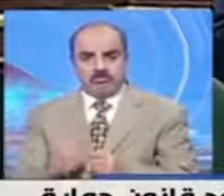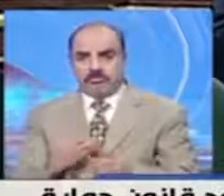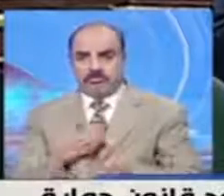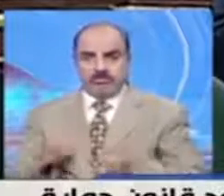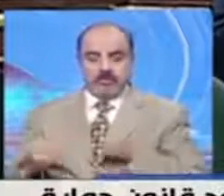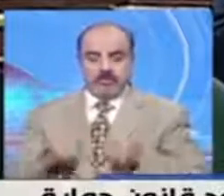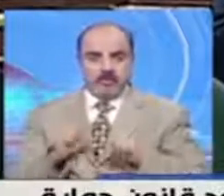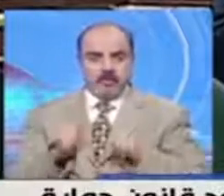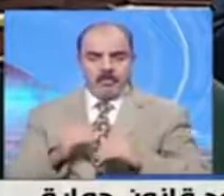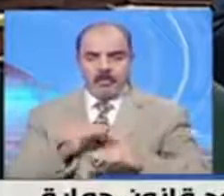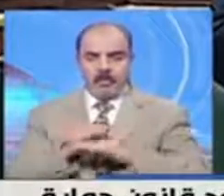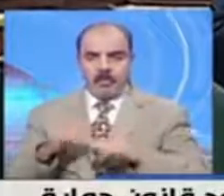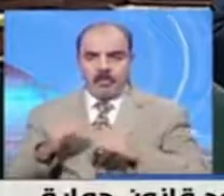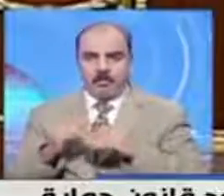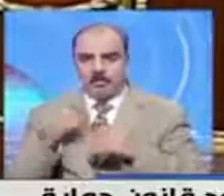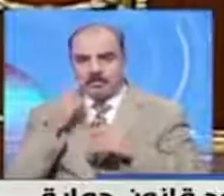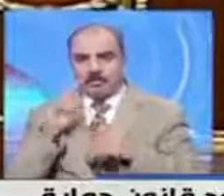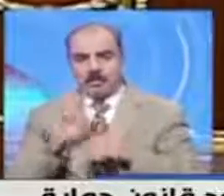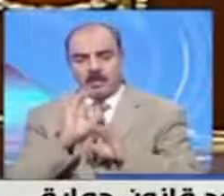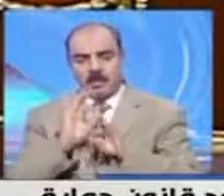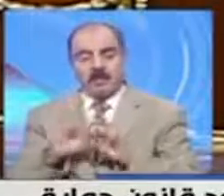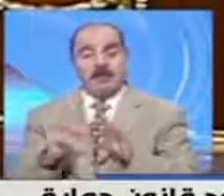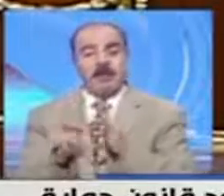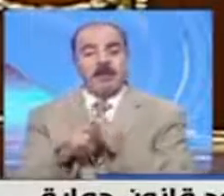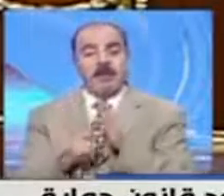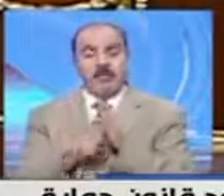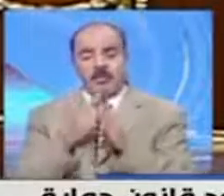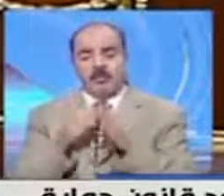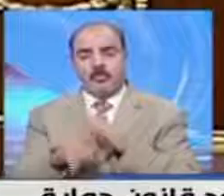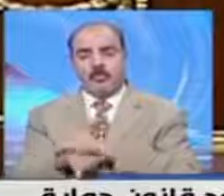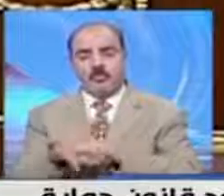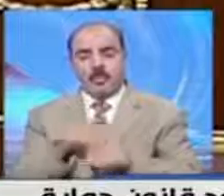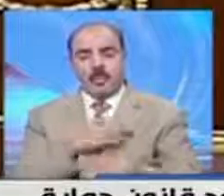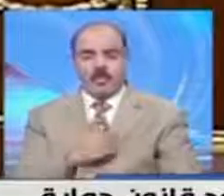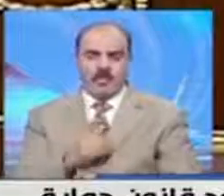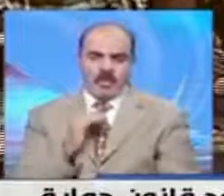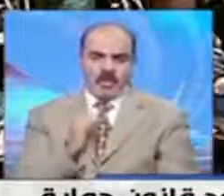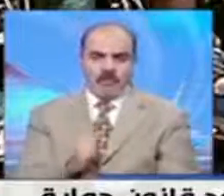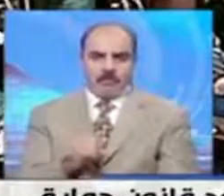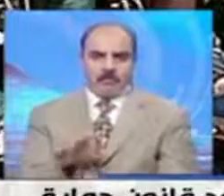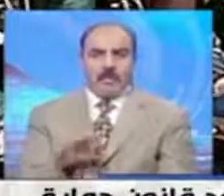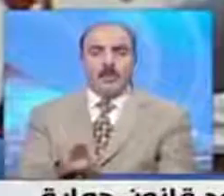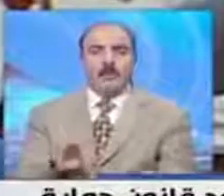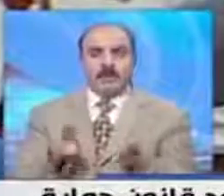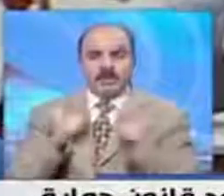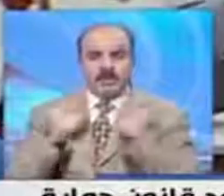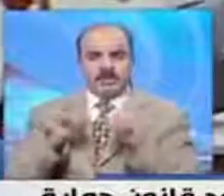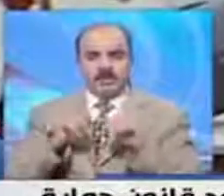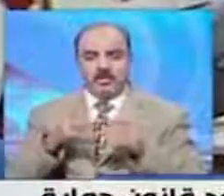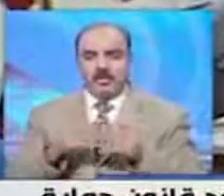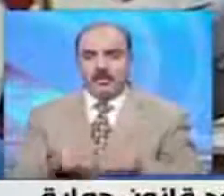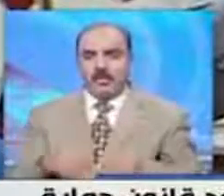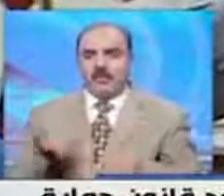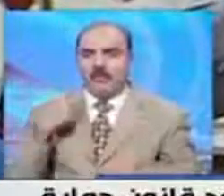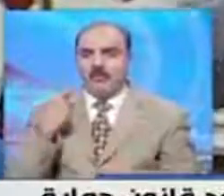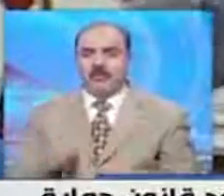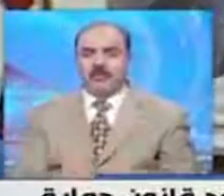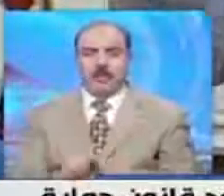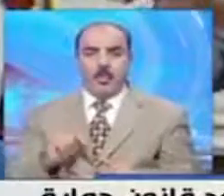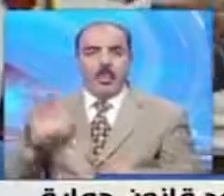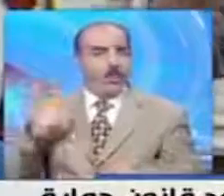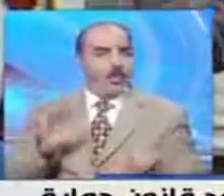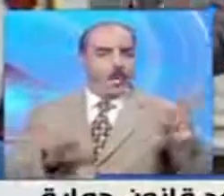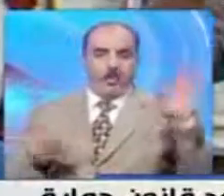بحمايه الامن القومي مشروع القانون جاء في اطار تبني الحكومه برنامجا لاعاده هيكله الاقتصاد يعتمد